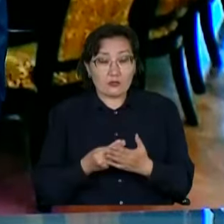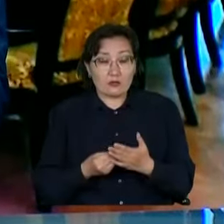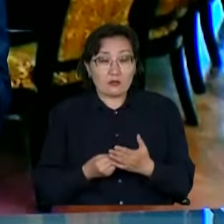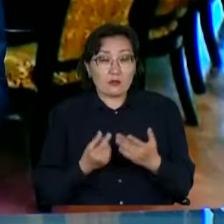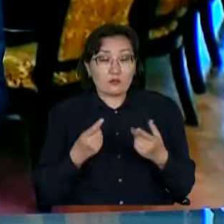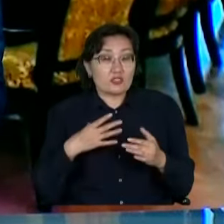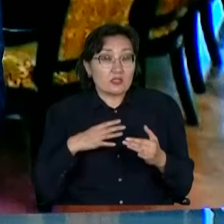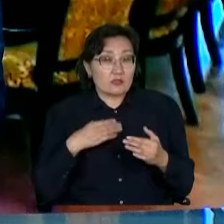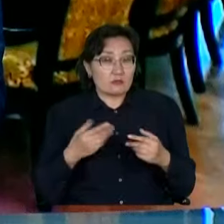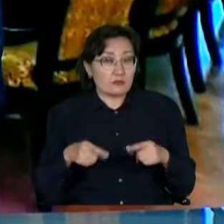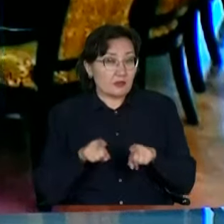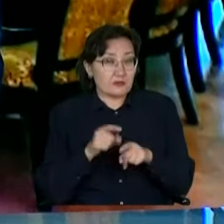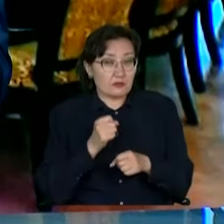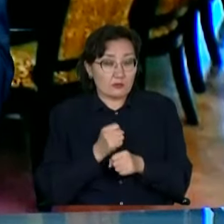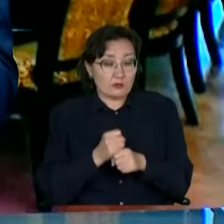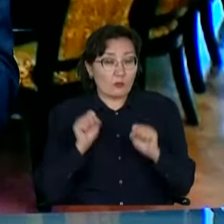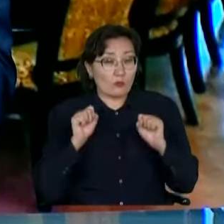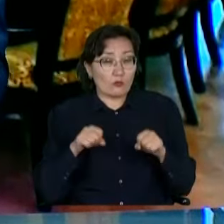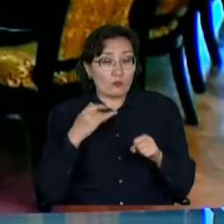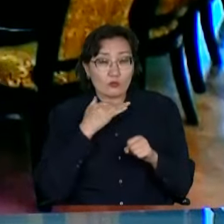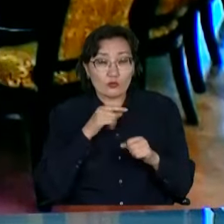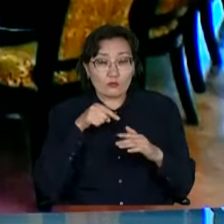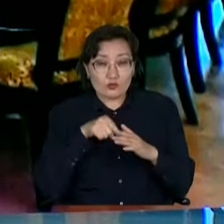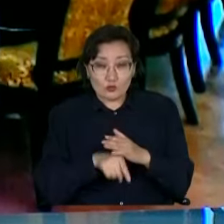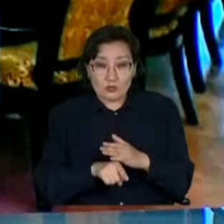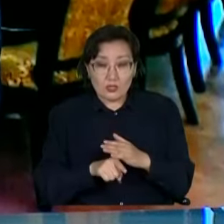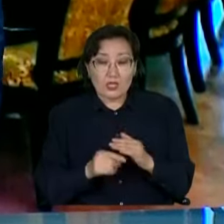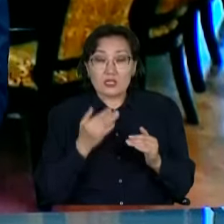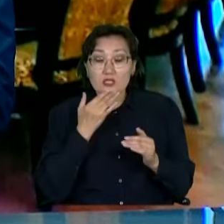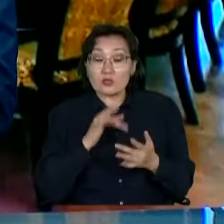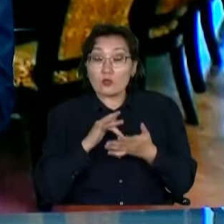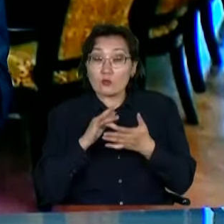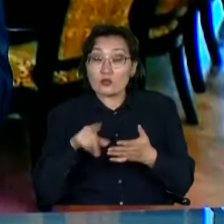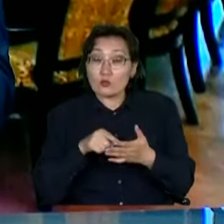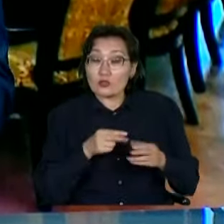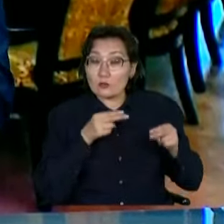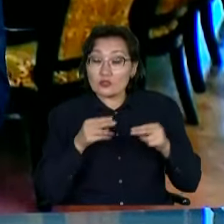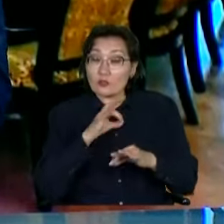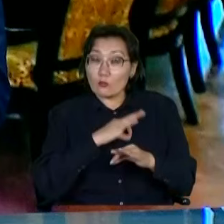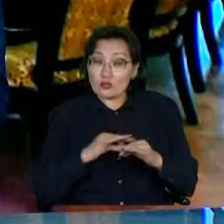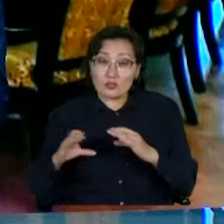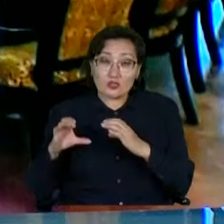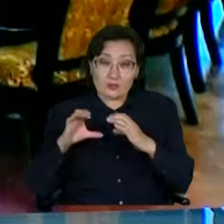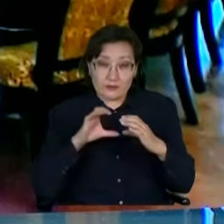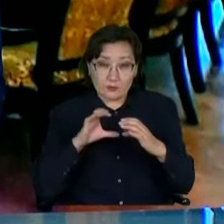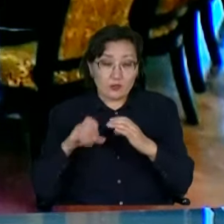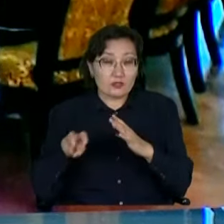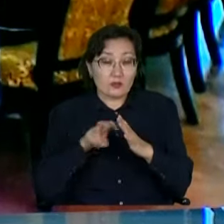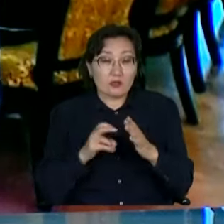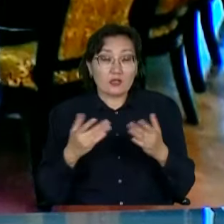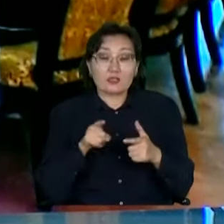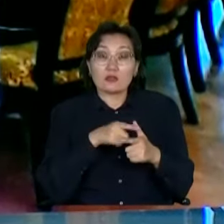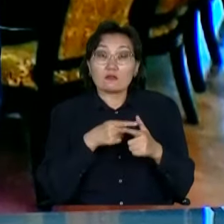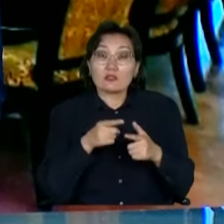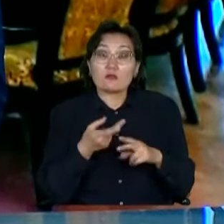вот для чего это делается? Вот ведь много внутренних и иностранных туристов в город въезжают и пользуются общественным транспортом. Какая альтернатива в